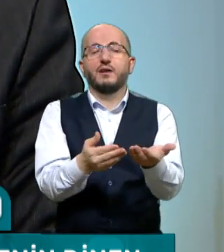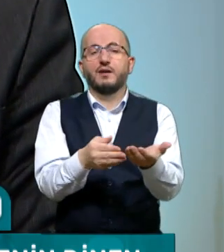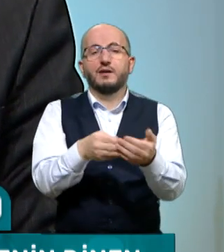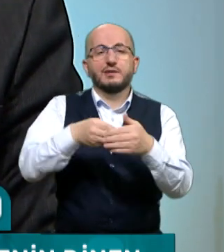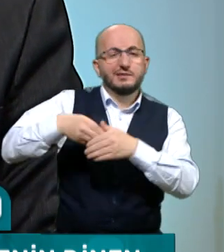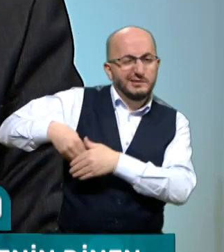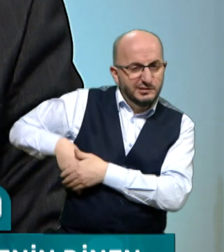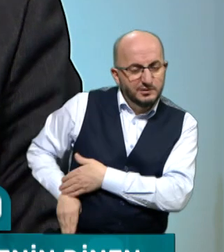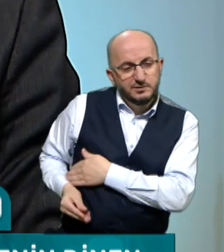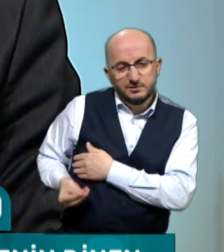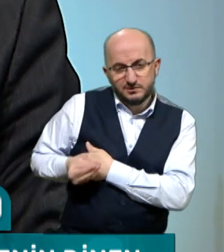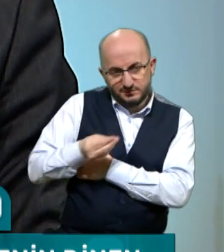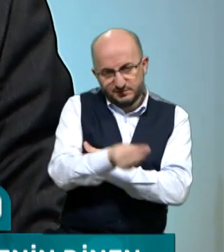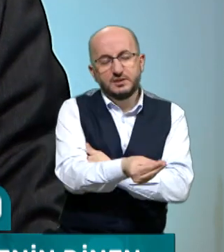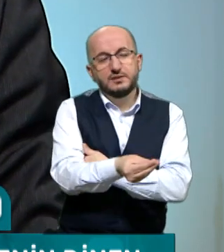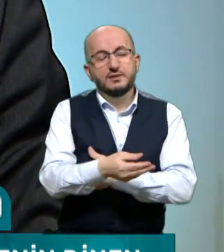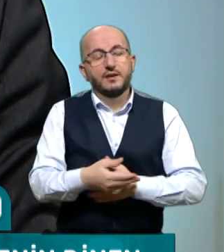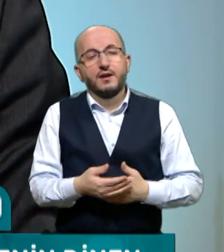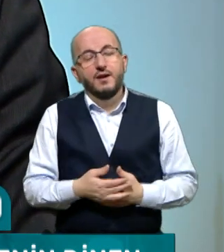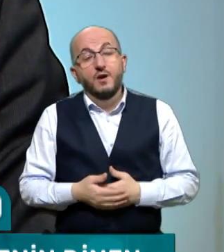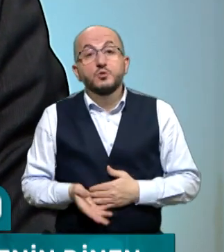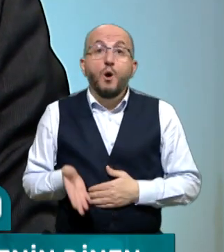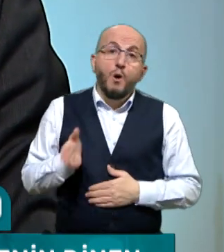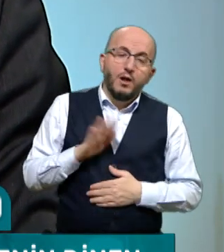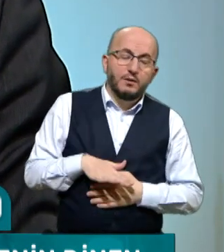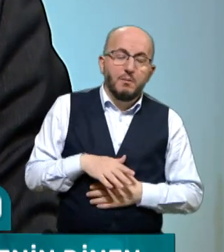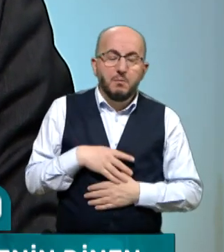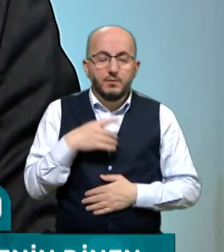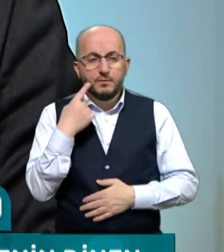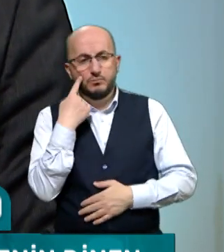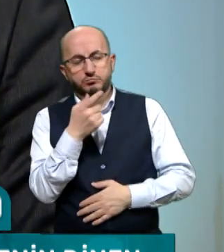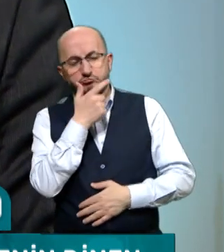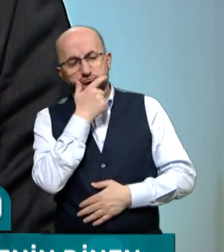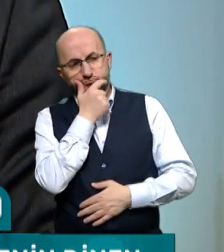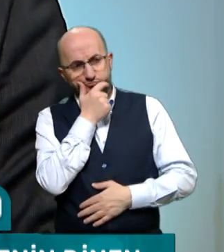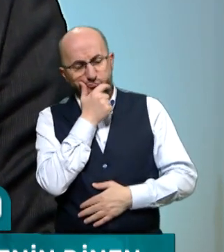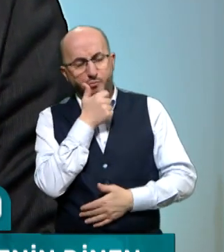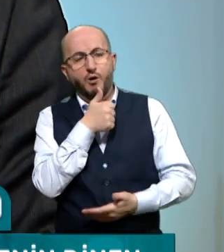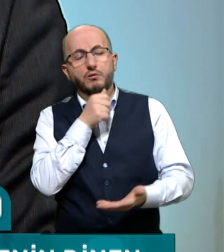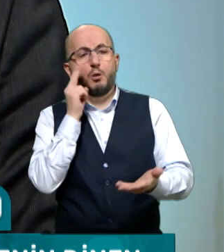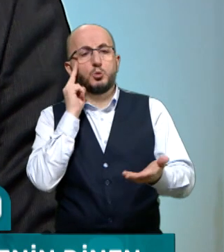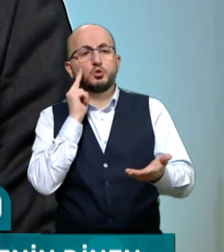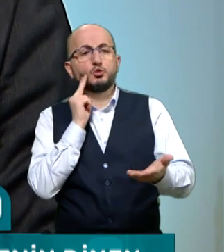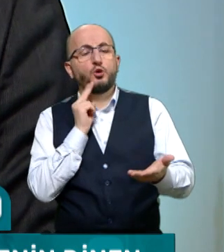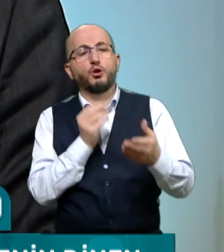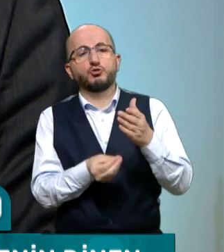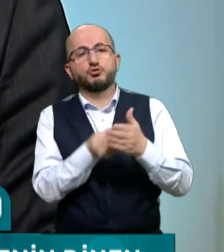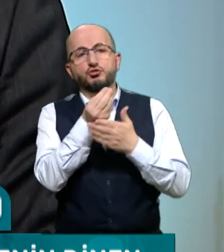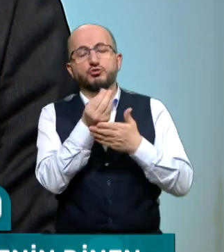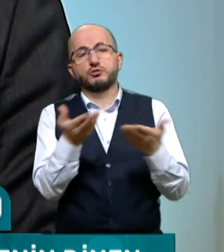cebine koyduk gittik. Sonradan bir baktık ki adamcağız zenginmiş. Görev yaptık